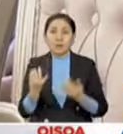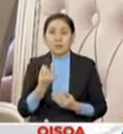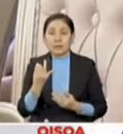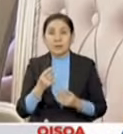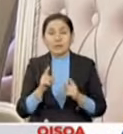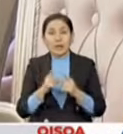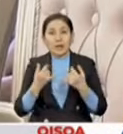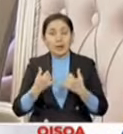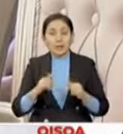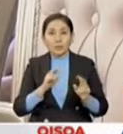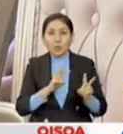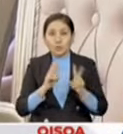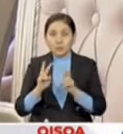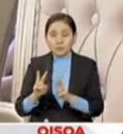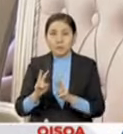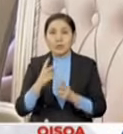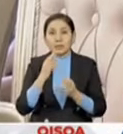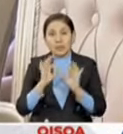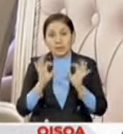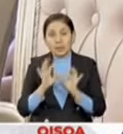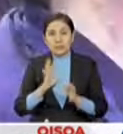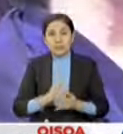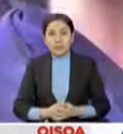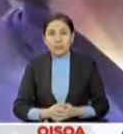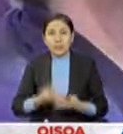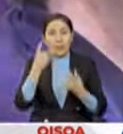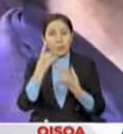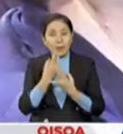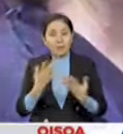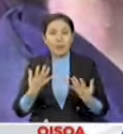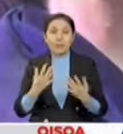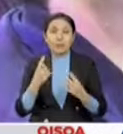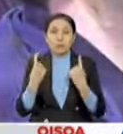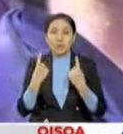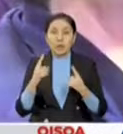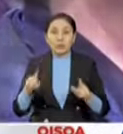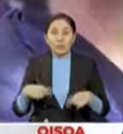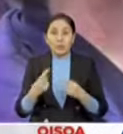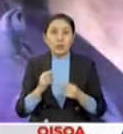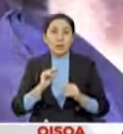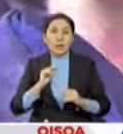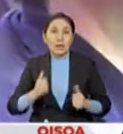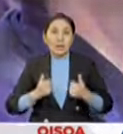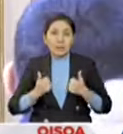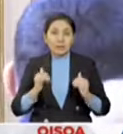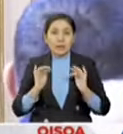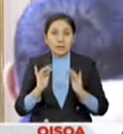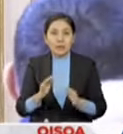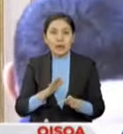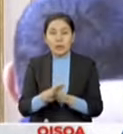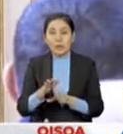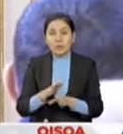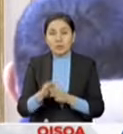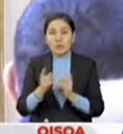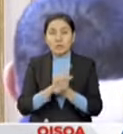va hayrat bilan kuzatib borayotganligini ta'kidlashdi. Ma'naviy ma'rifiy yuksalish borasida qilinayotgan harakatlar, amalga